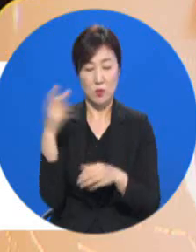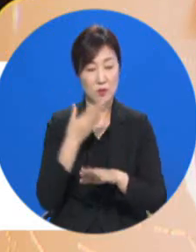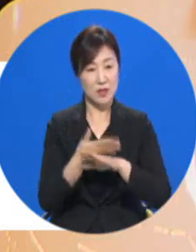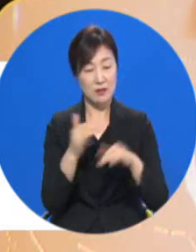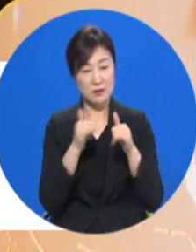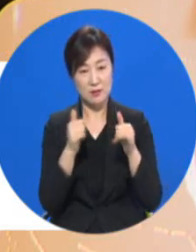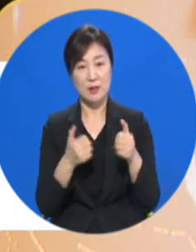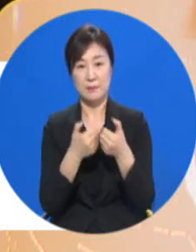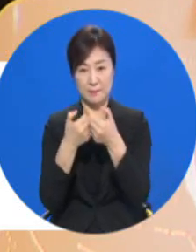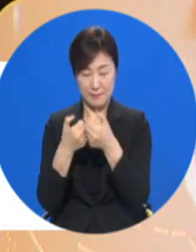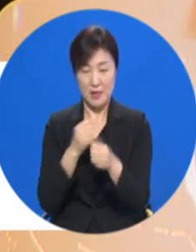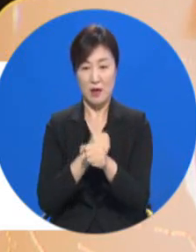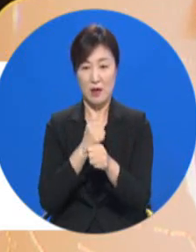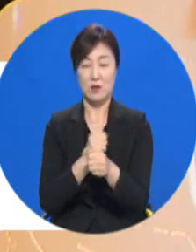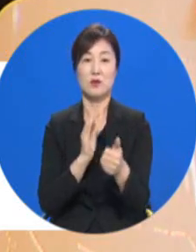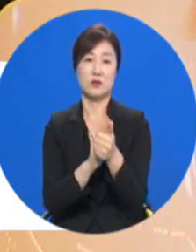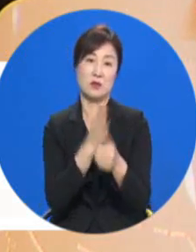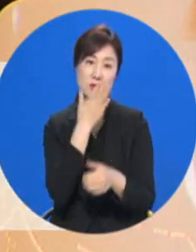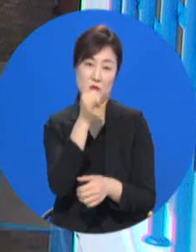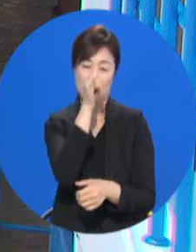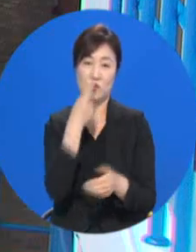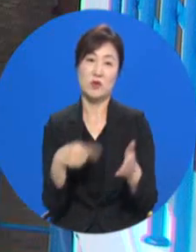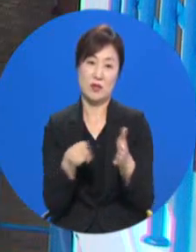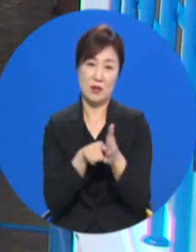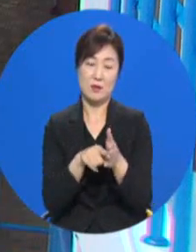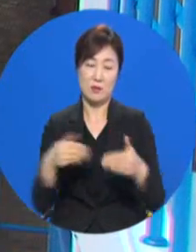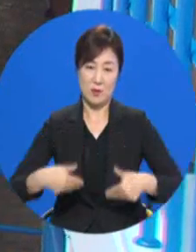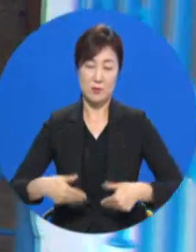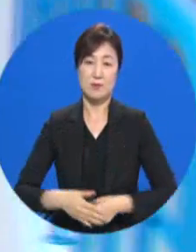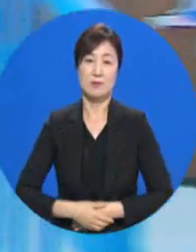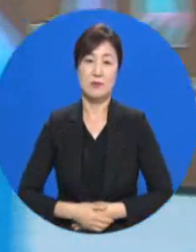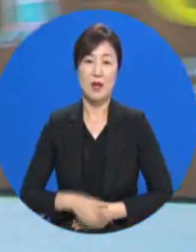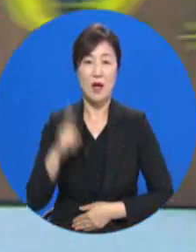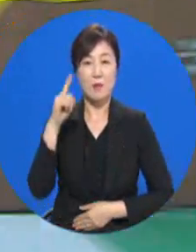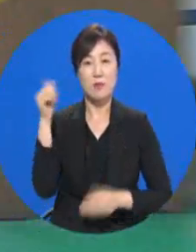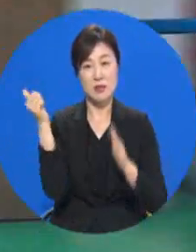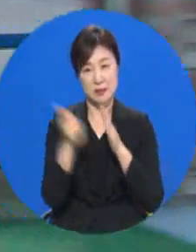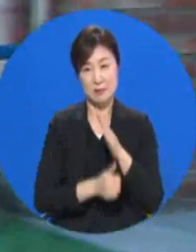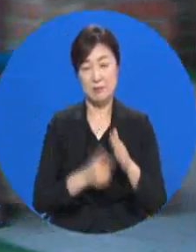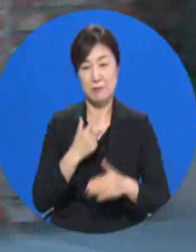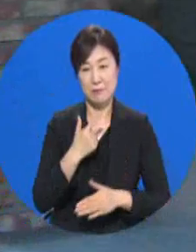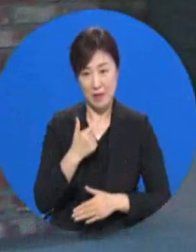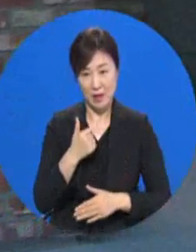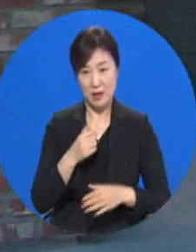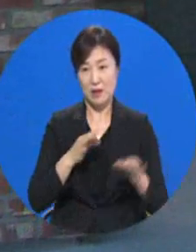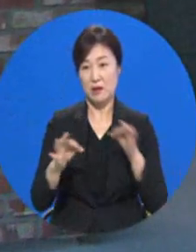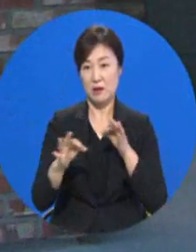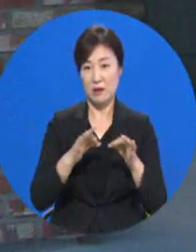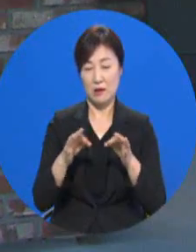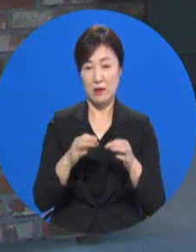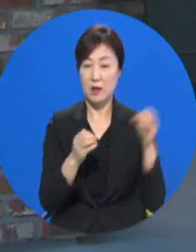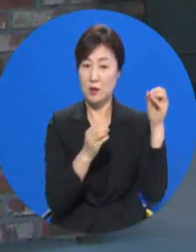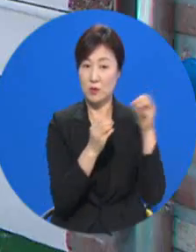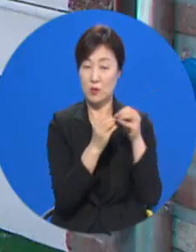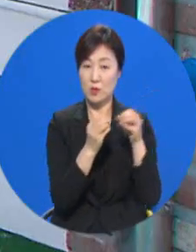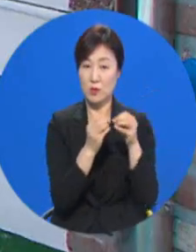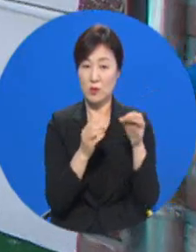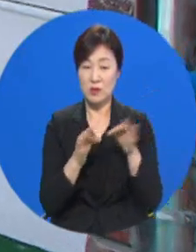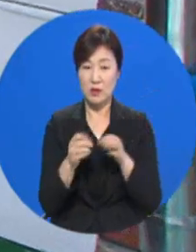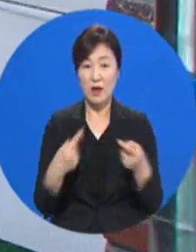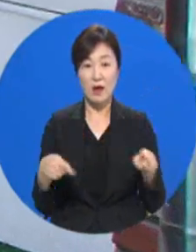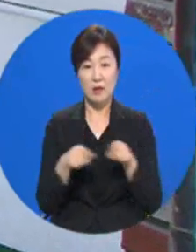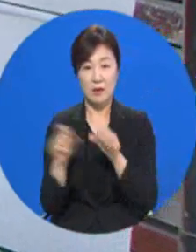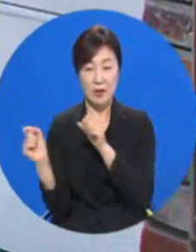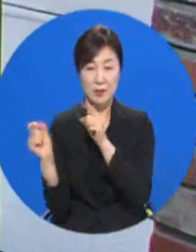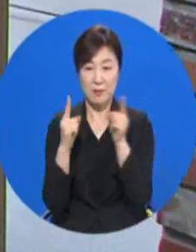또 다른 사람들을 지원할 수 있게끔. 한 차례 실패를 겪었던 청춘 웃장이 전통시장과 상생하는 새로운